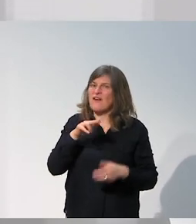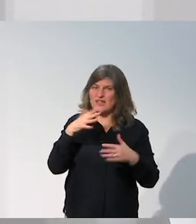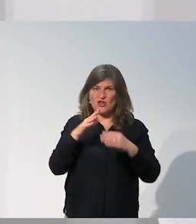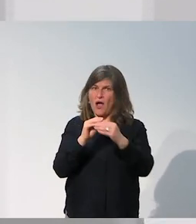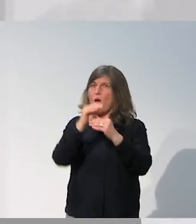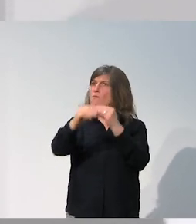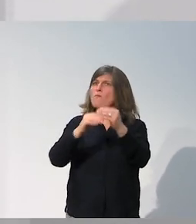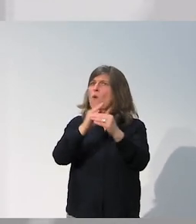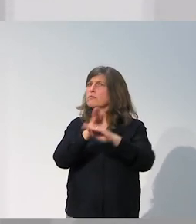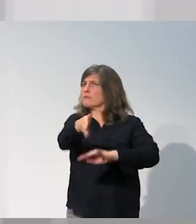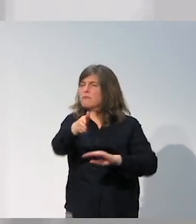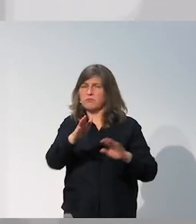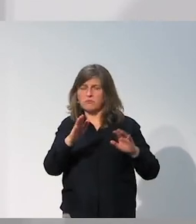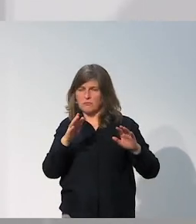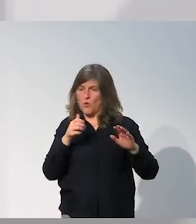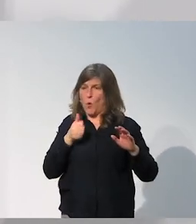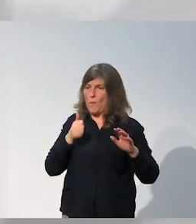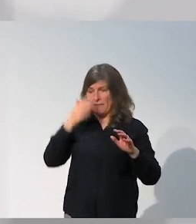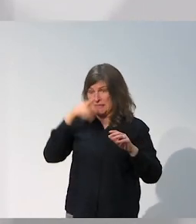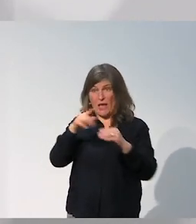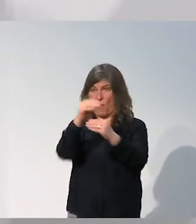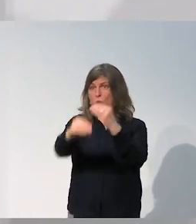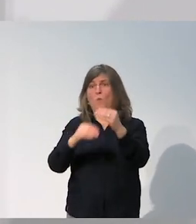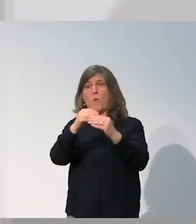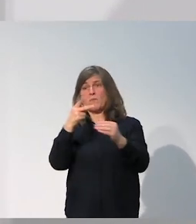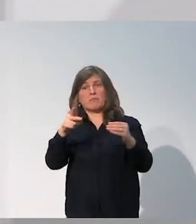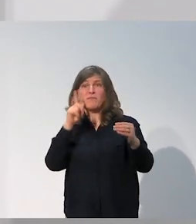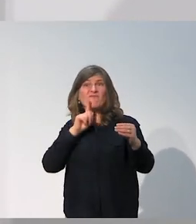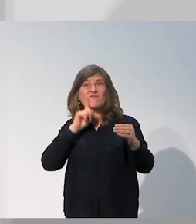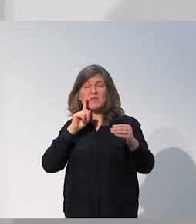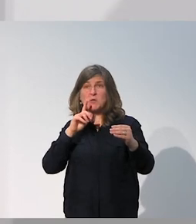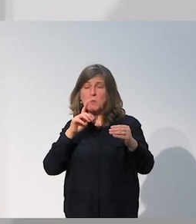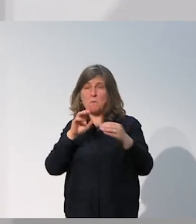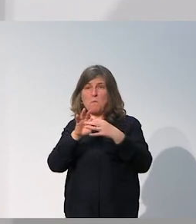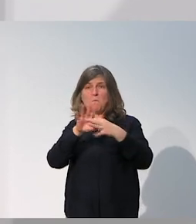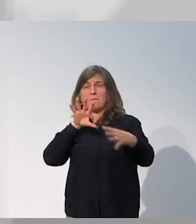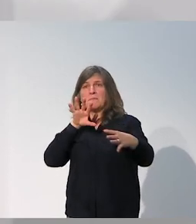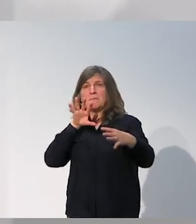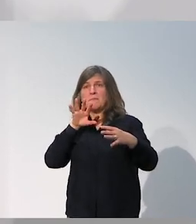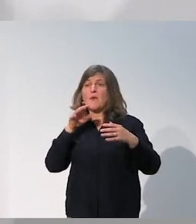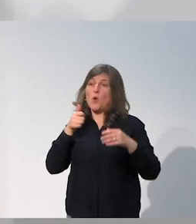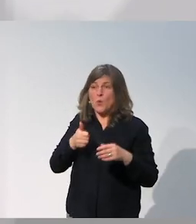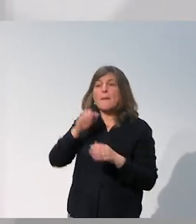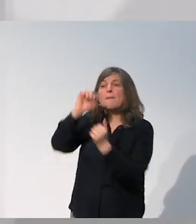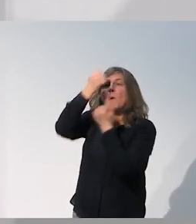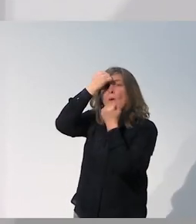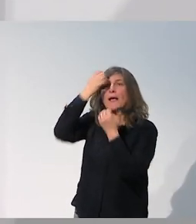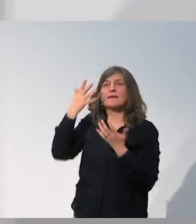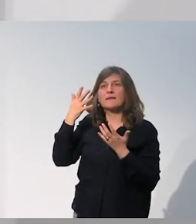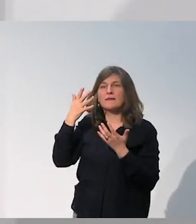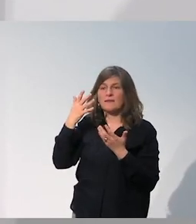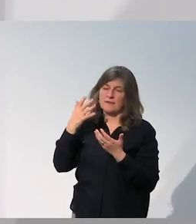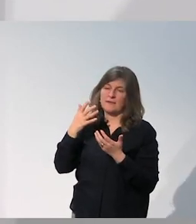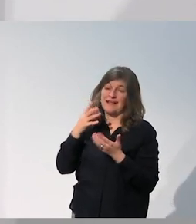est indéchiffrable, il le sait. Hein. Il regrette d'avoir pas été plus assidu à l'école, d'abord parce que ça aurait fait plaisir à la tante